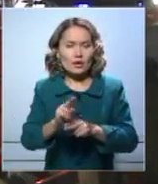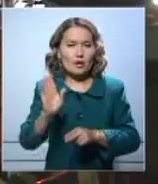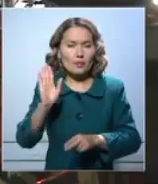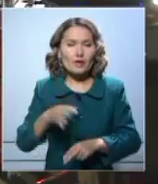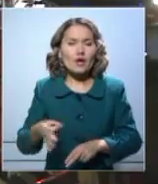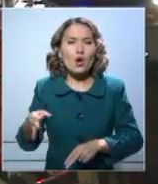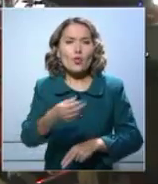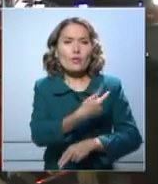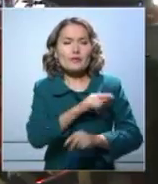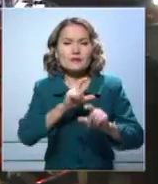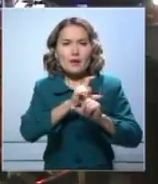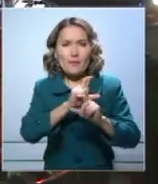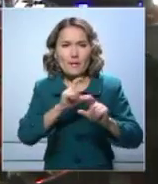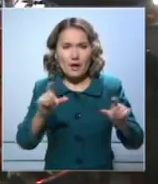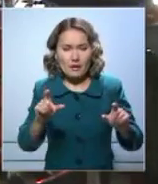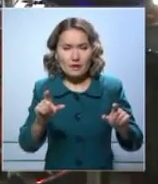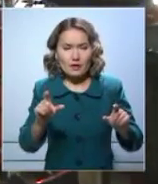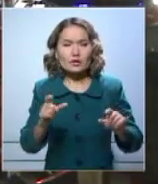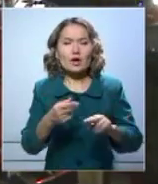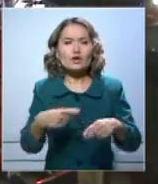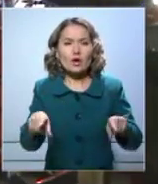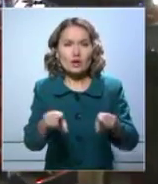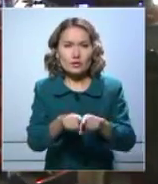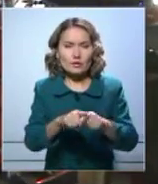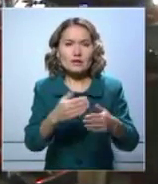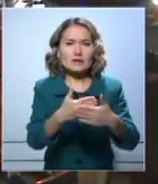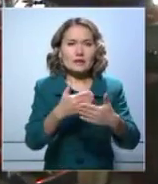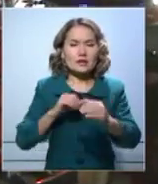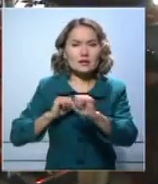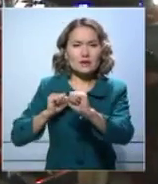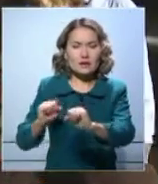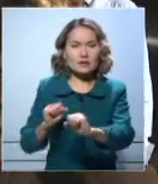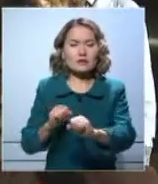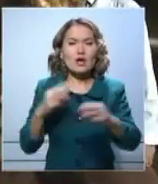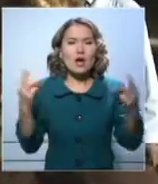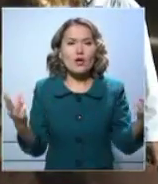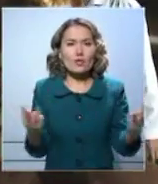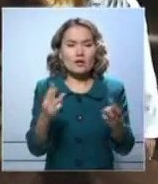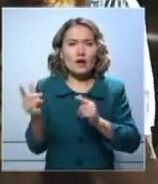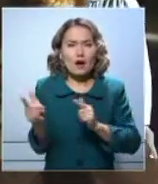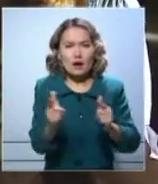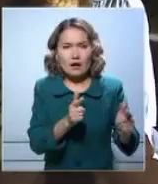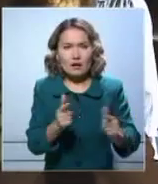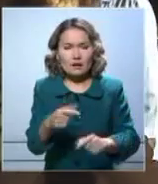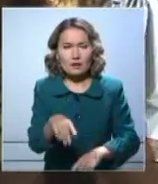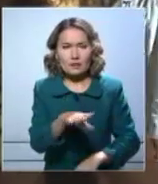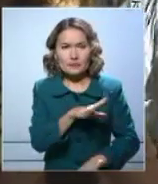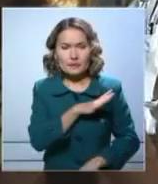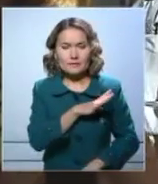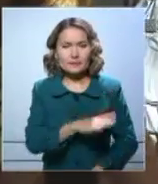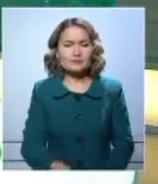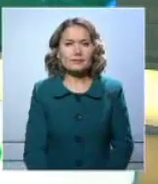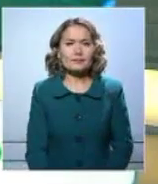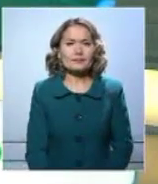больницаның қызметкерлерін төте жағдай орналған жағдайда іс-қимылын көрсету және ары қарай жандандыру.